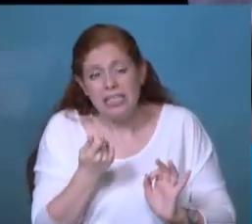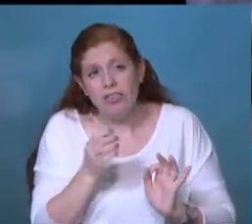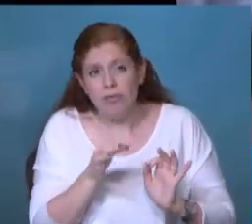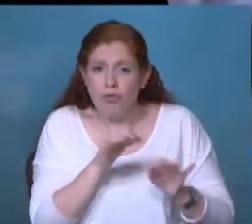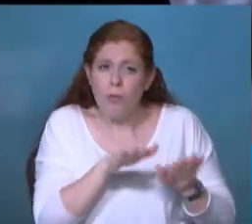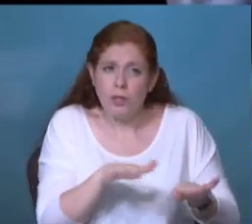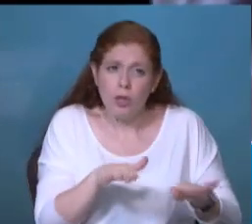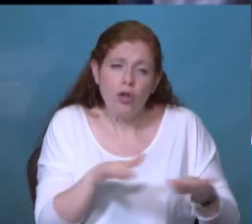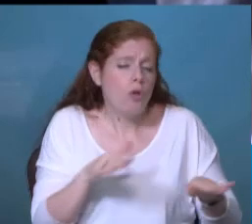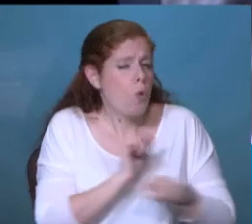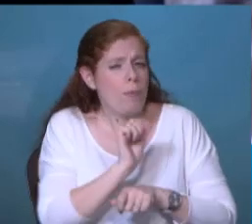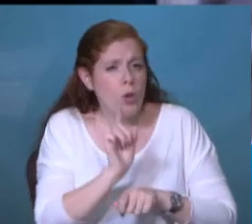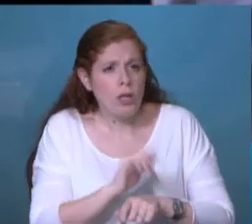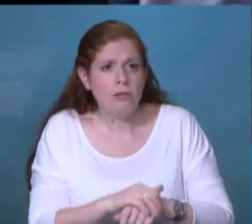מתלונן.